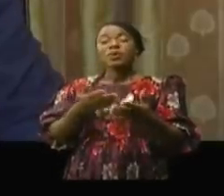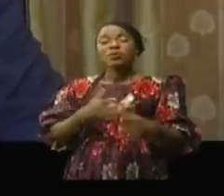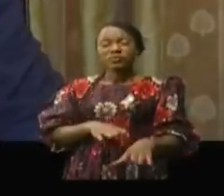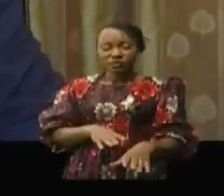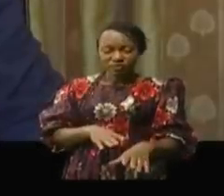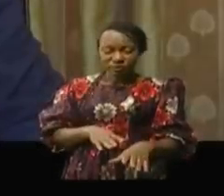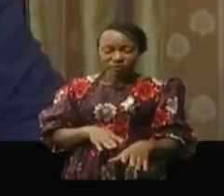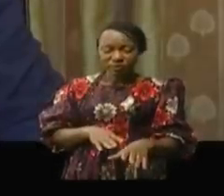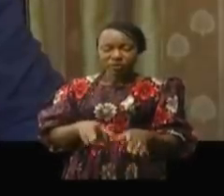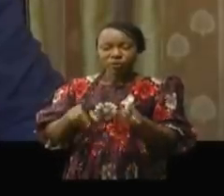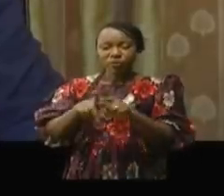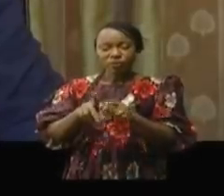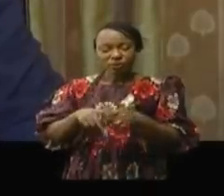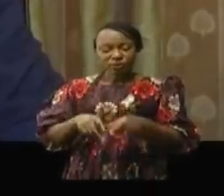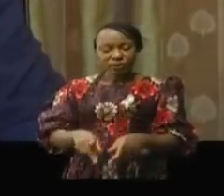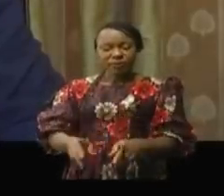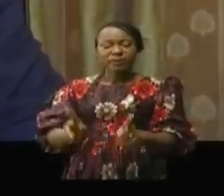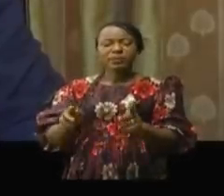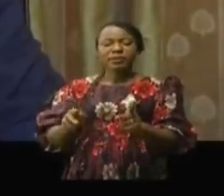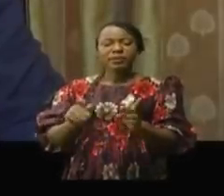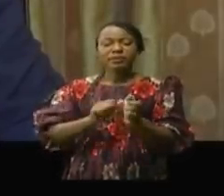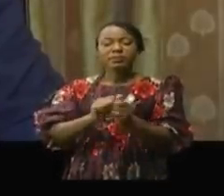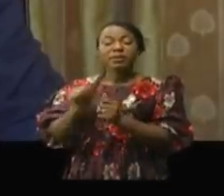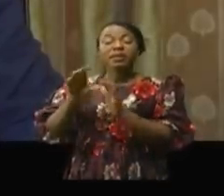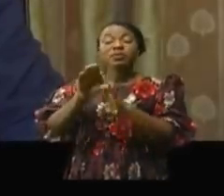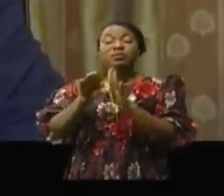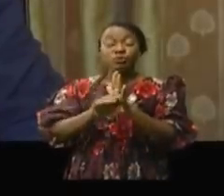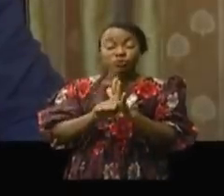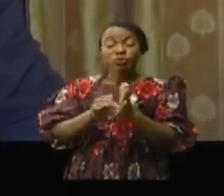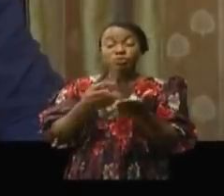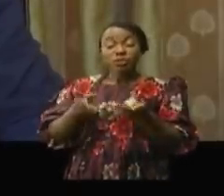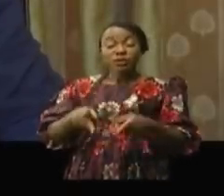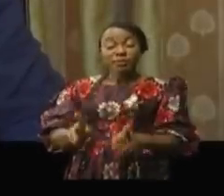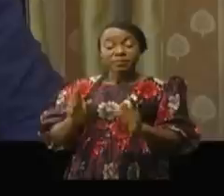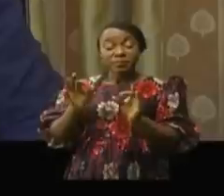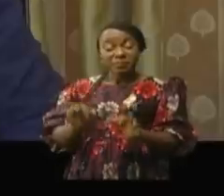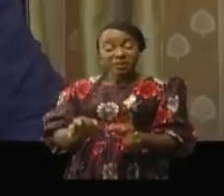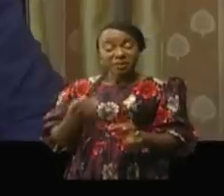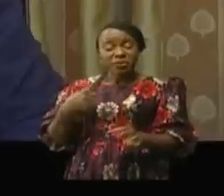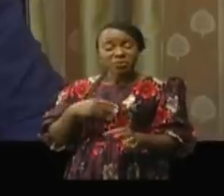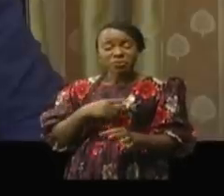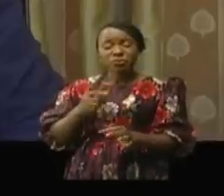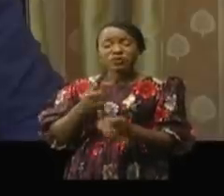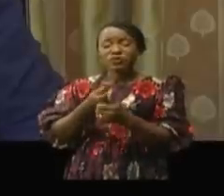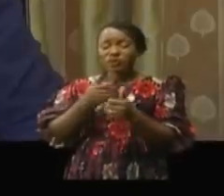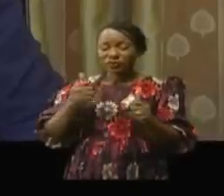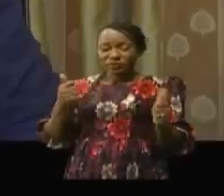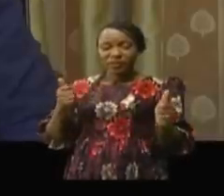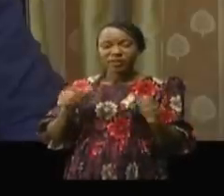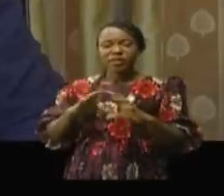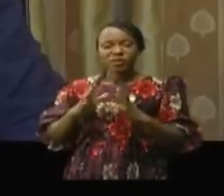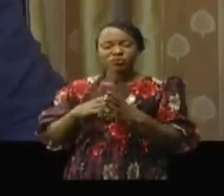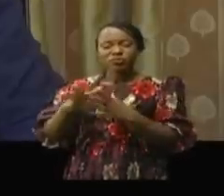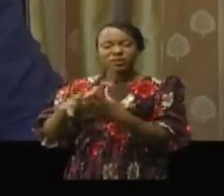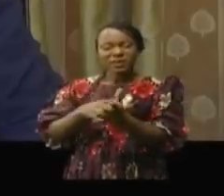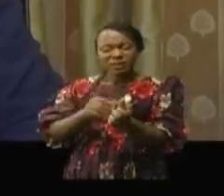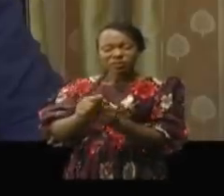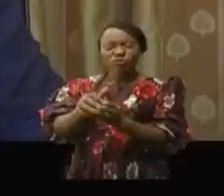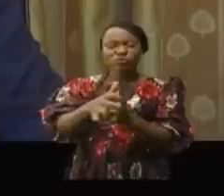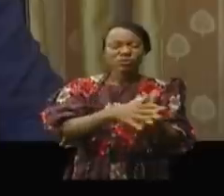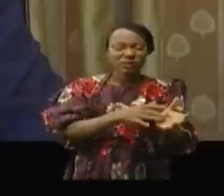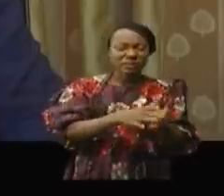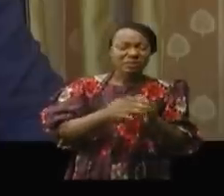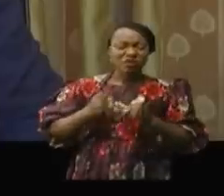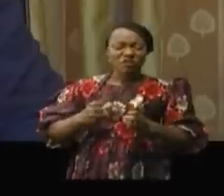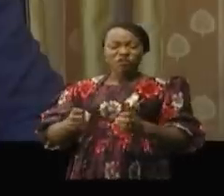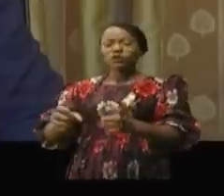reste autorisée par la Constitution. Mais nous insistons sur le fait qu'il faut éviter toute destruction, toute